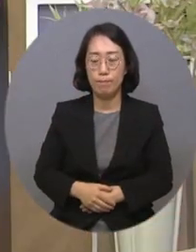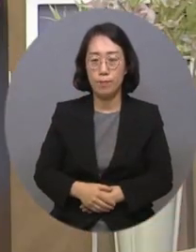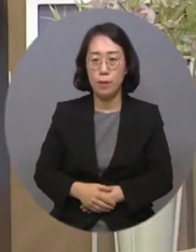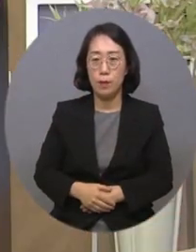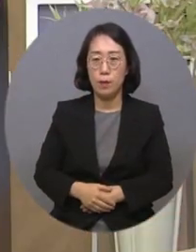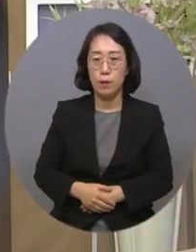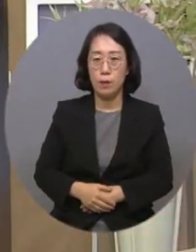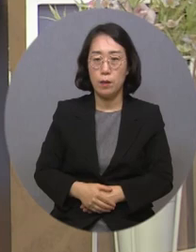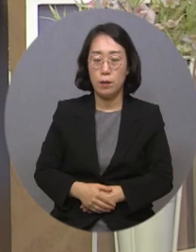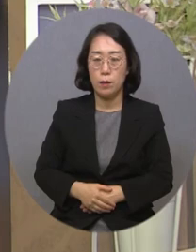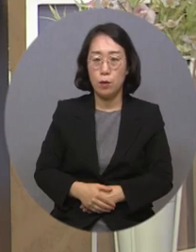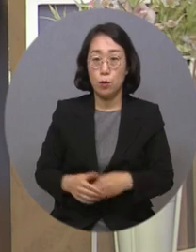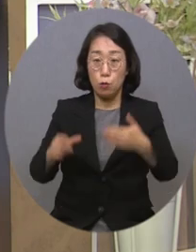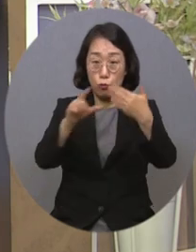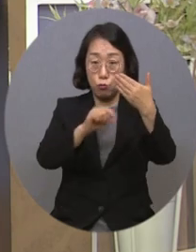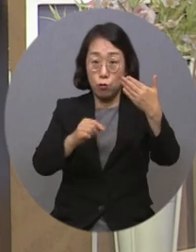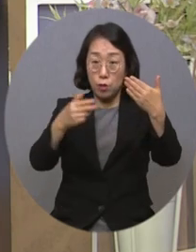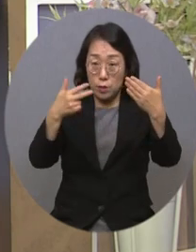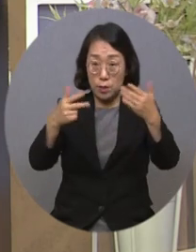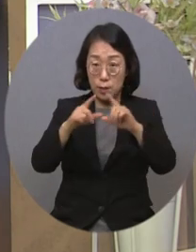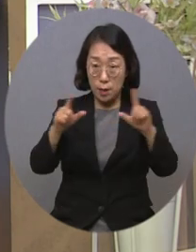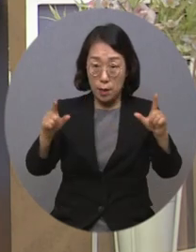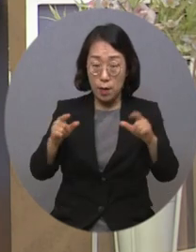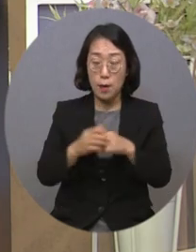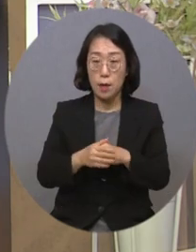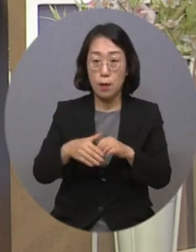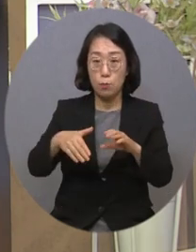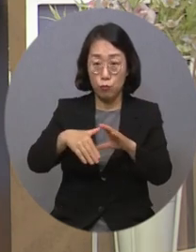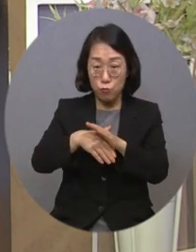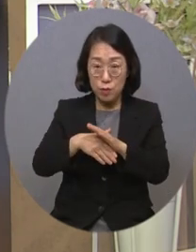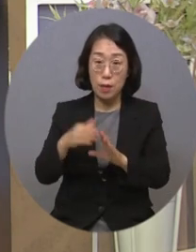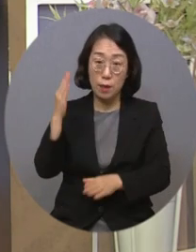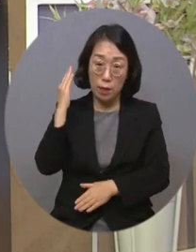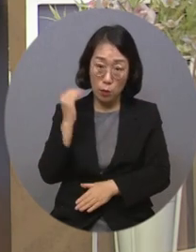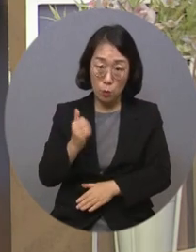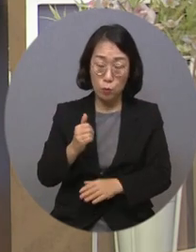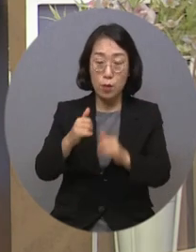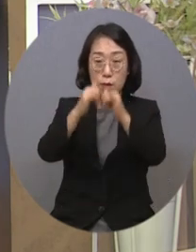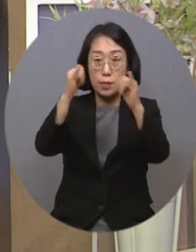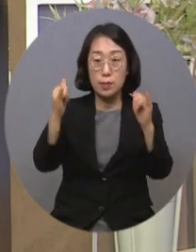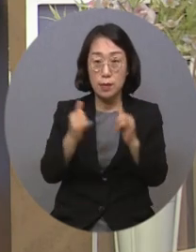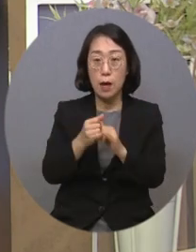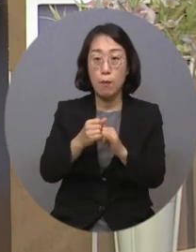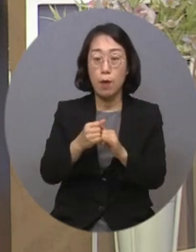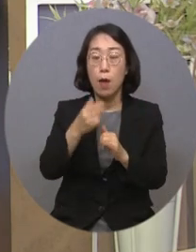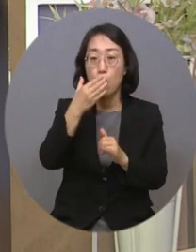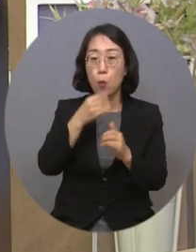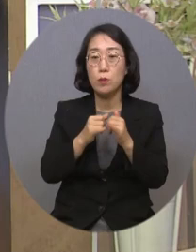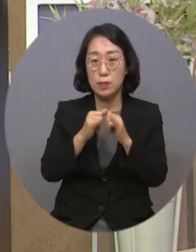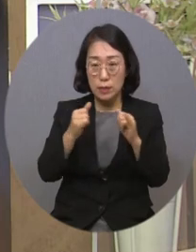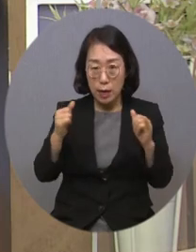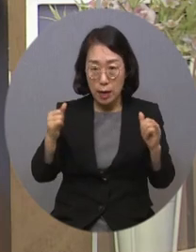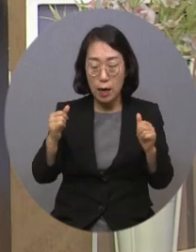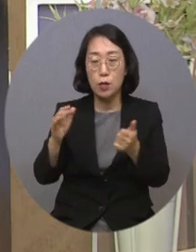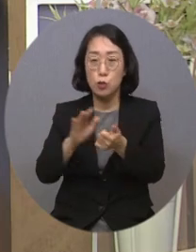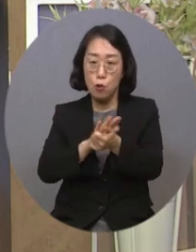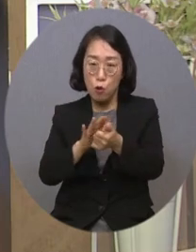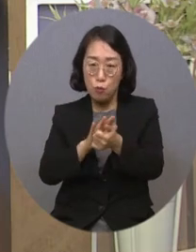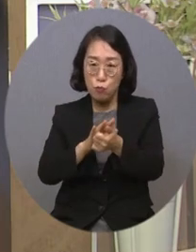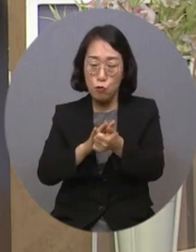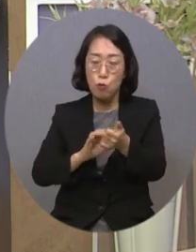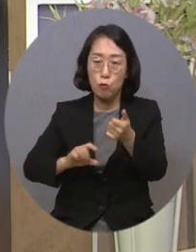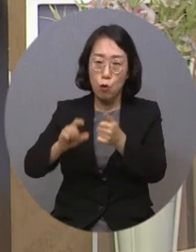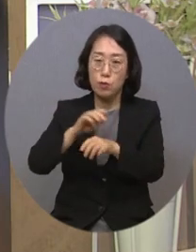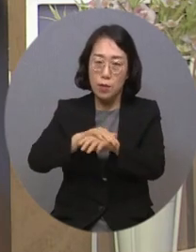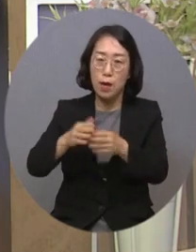9월 7일에 문재인 대통령도 이 사회복지인 처우 개선에 대해서 좀 언급을 하신 바